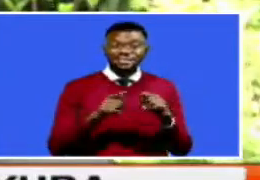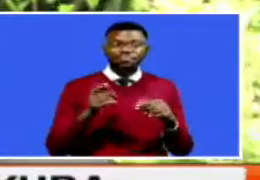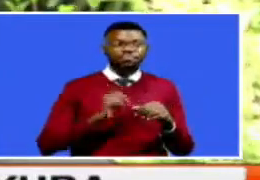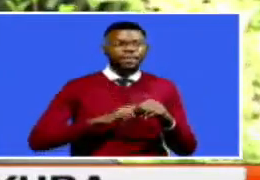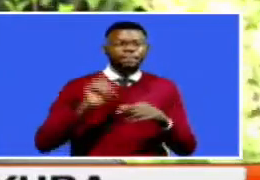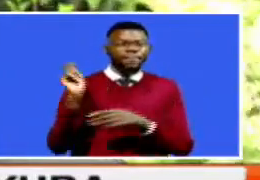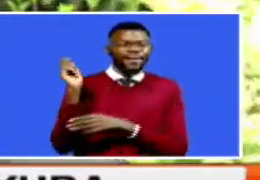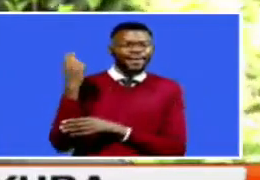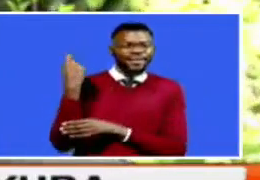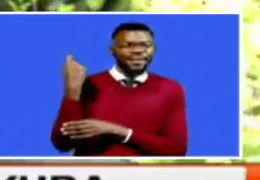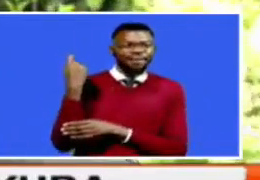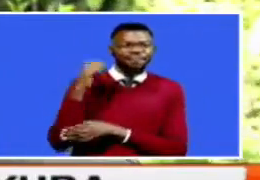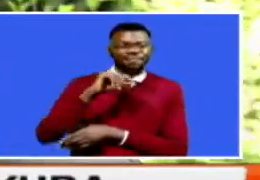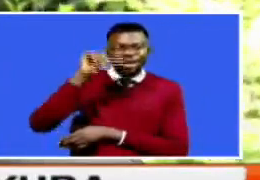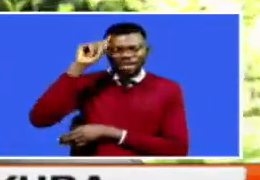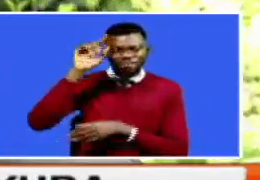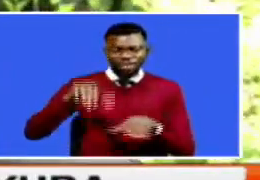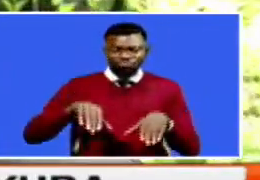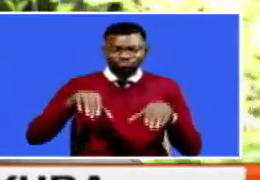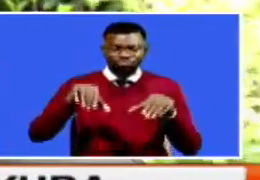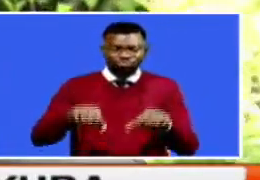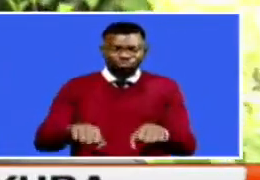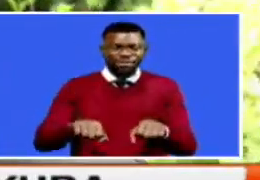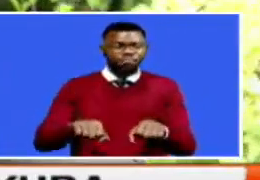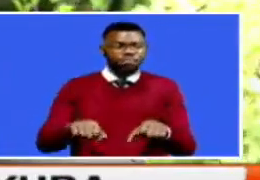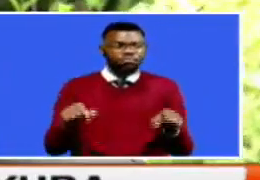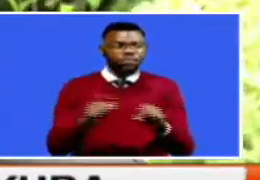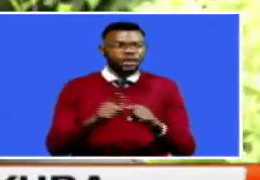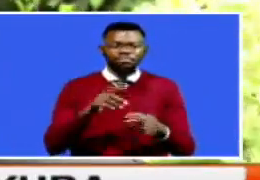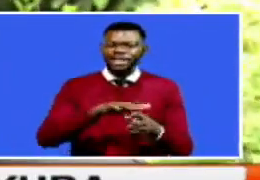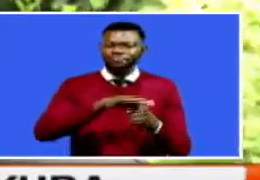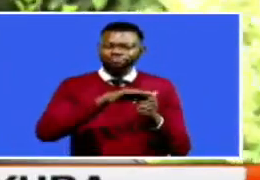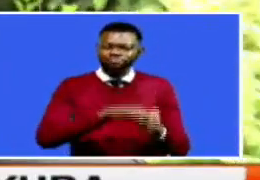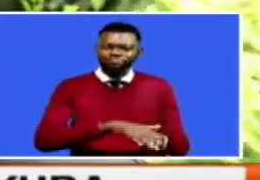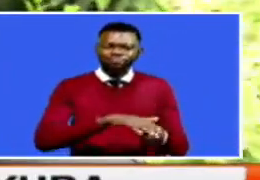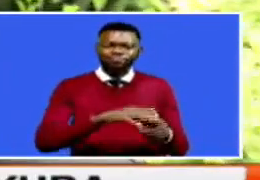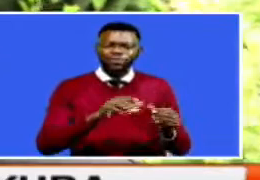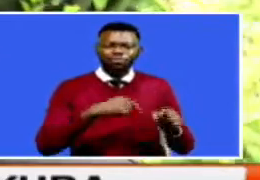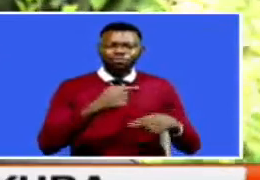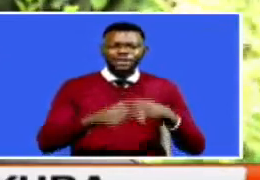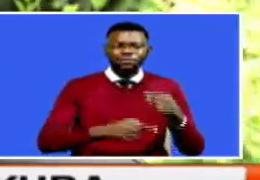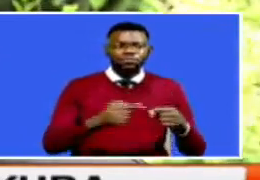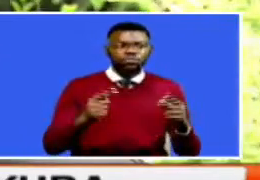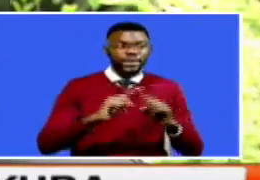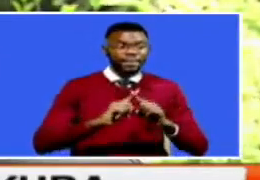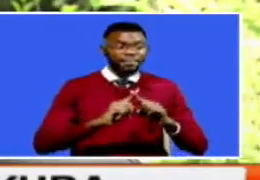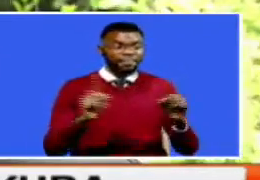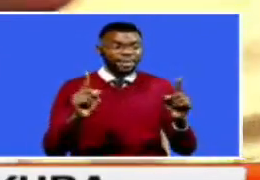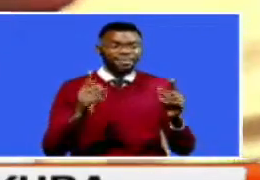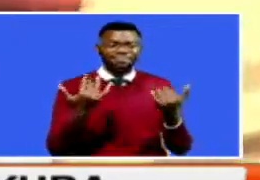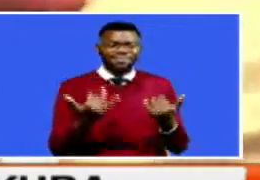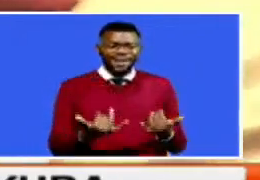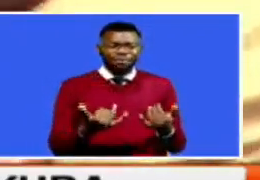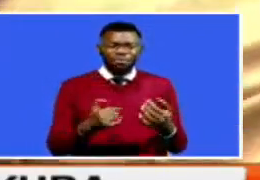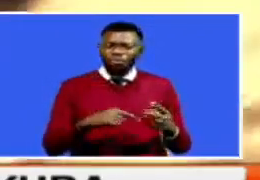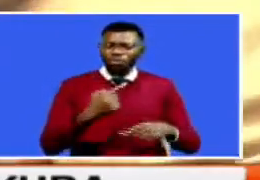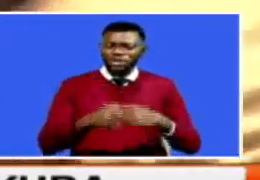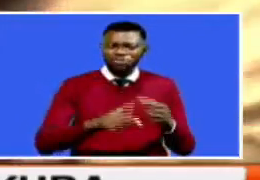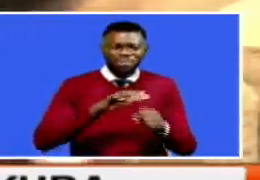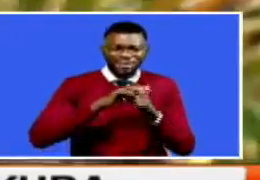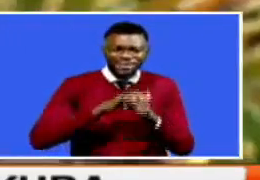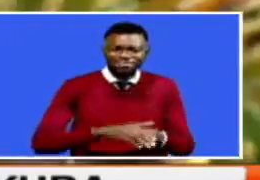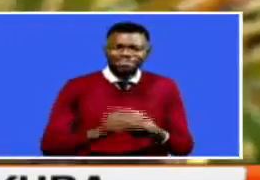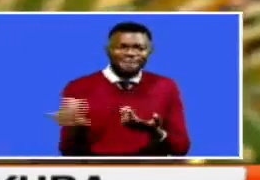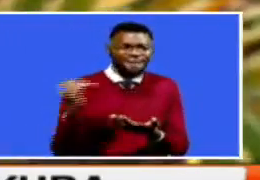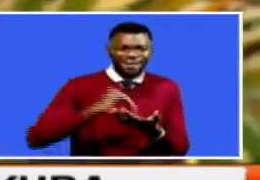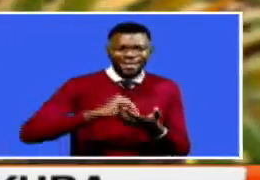Kenyan government took over, we were also still marginalized. But we cannot be speaking about marginalization today.